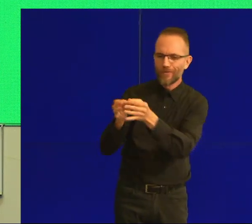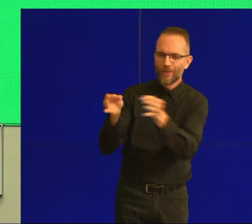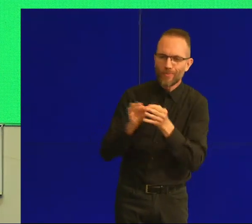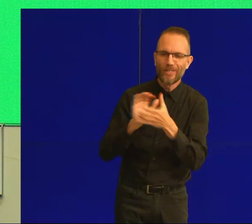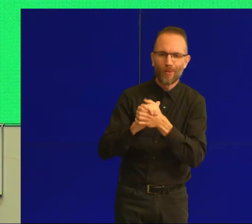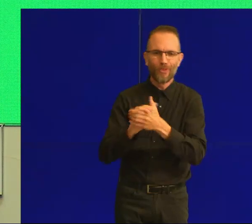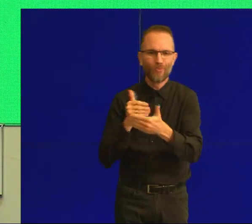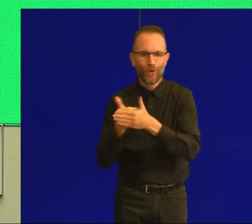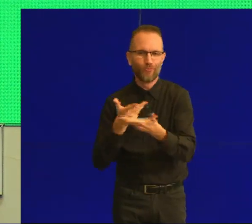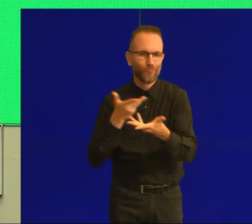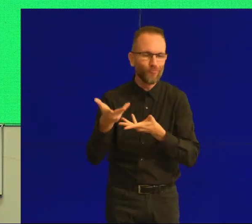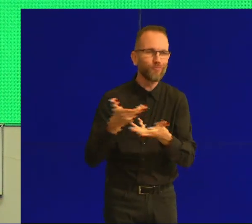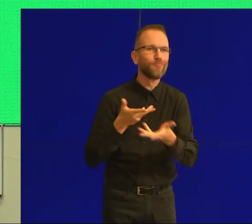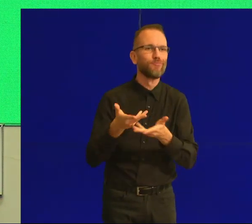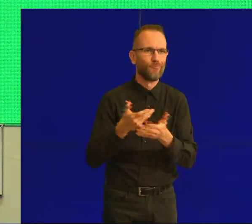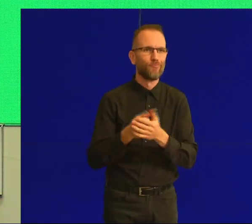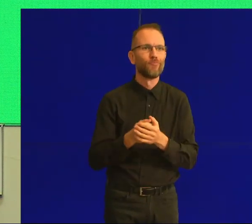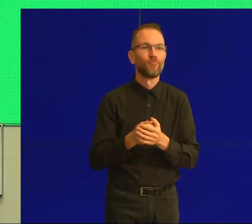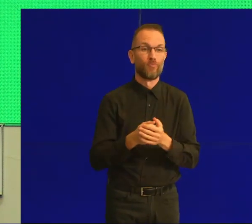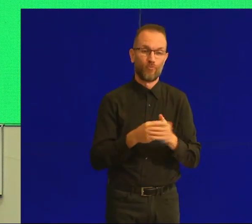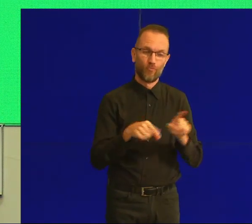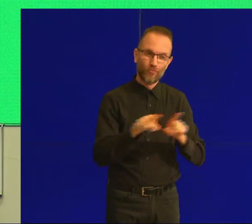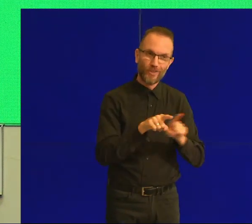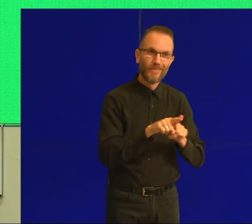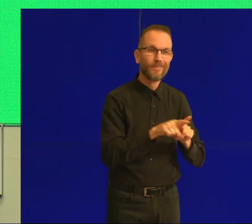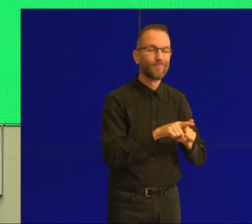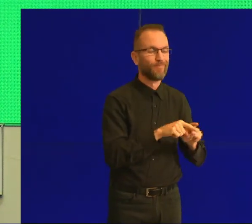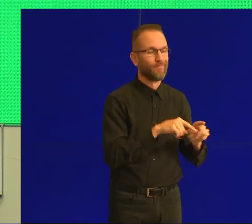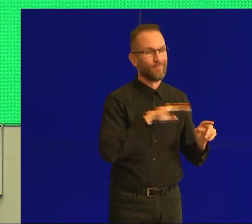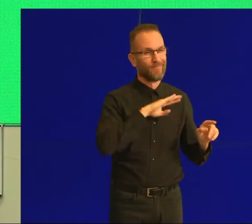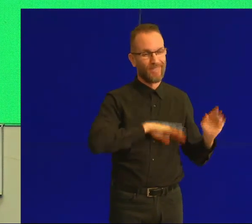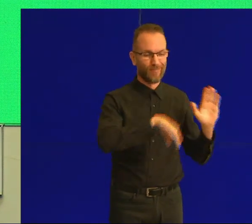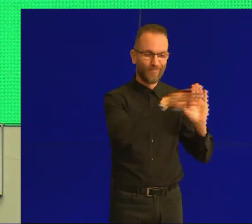ses consignes de santé publique de base